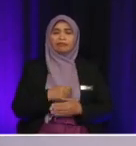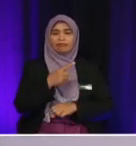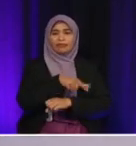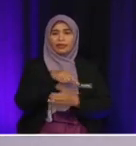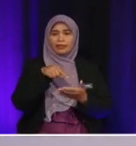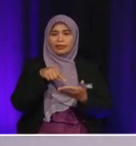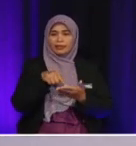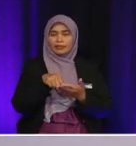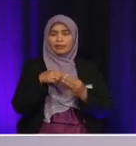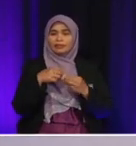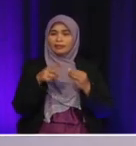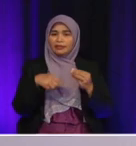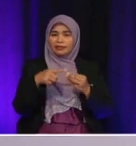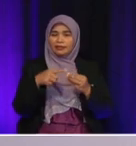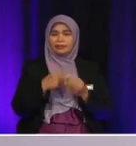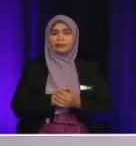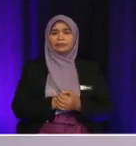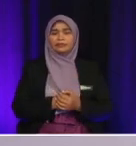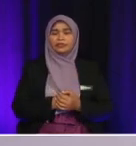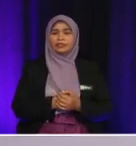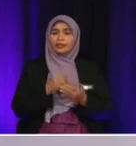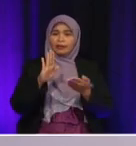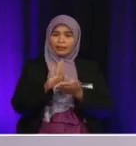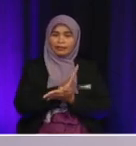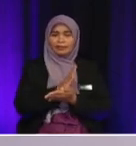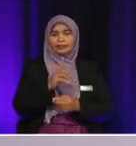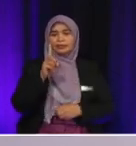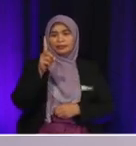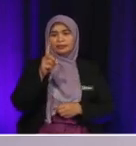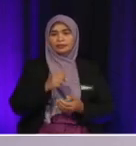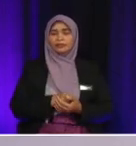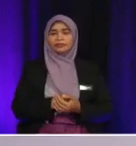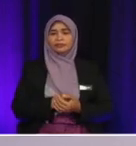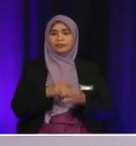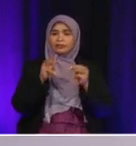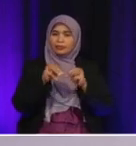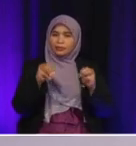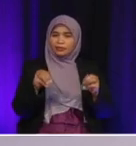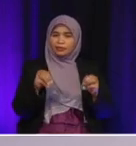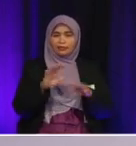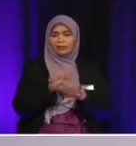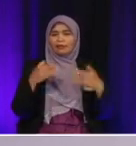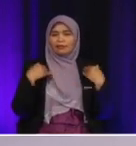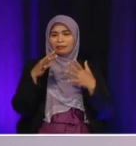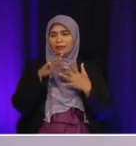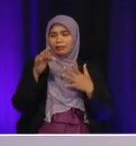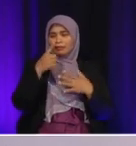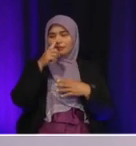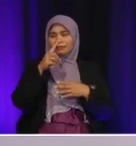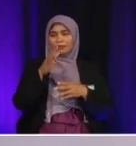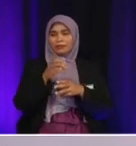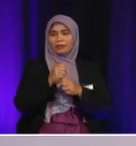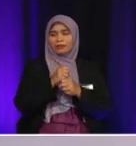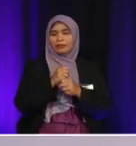kita berkaitan dengan kertas satu iaitu murid-murid tak ada pilihan untuk mendapat skor yang